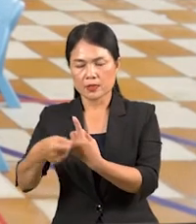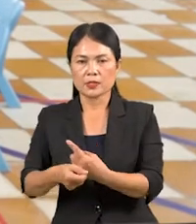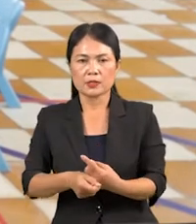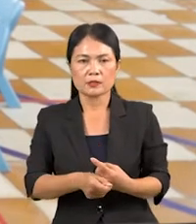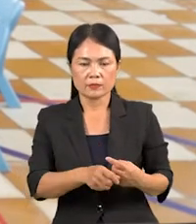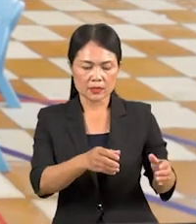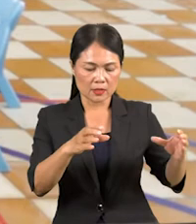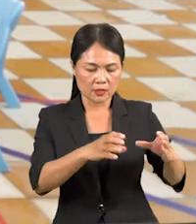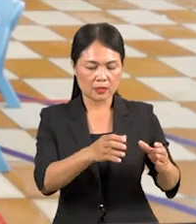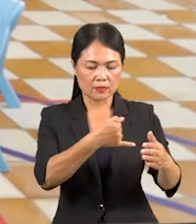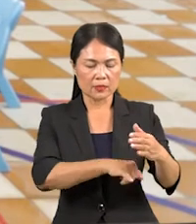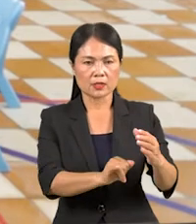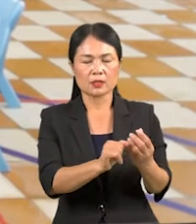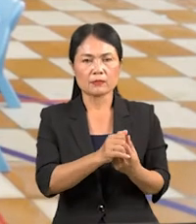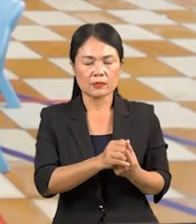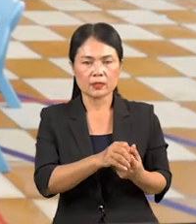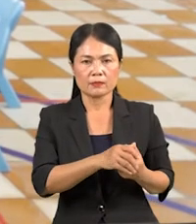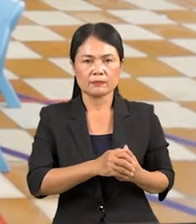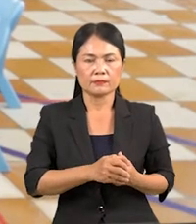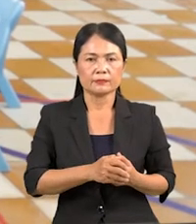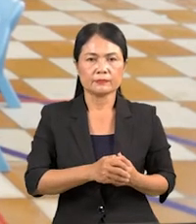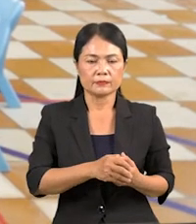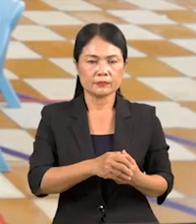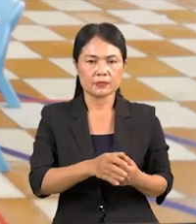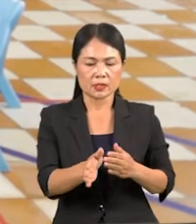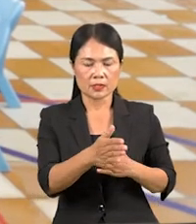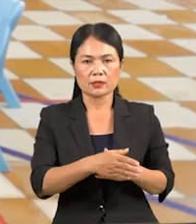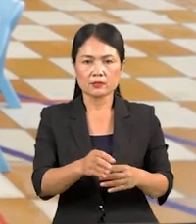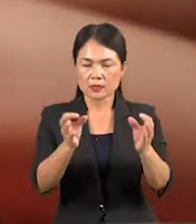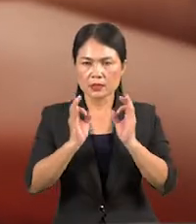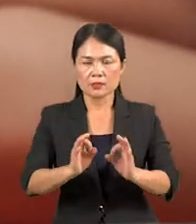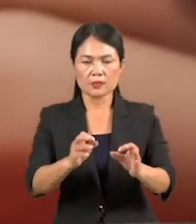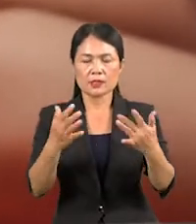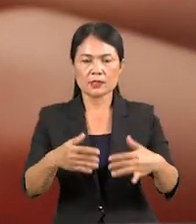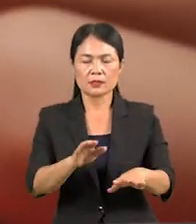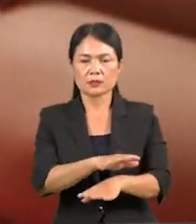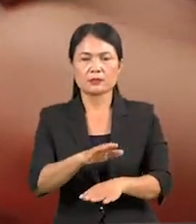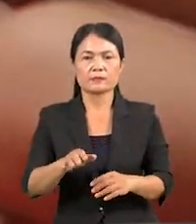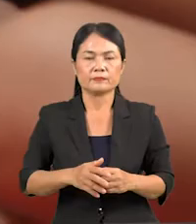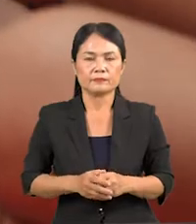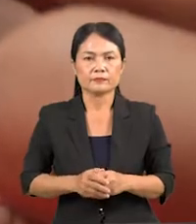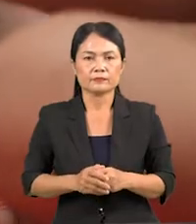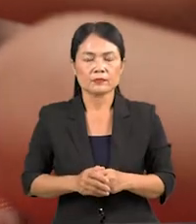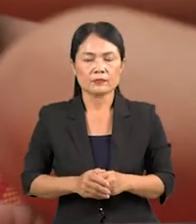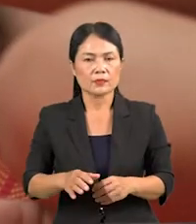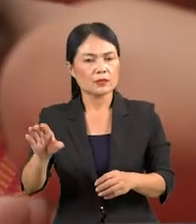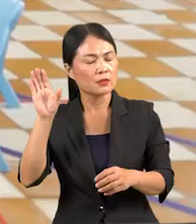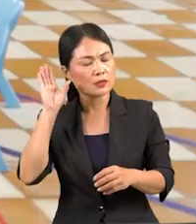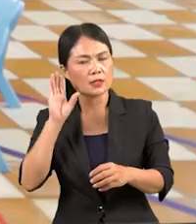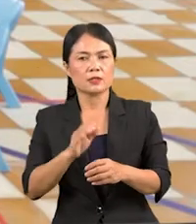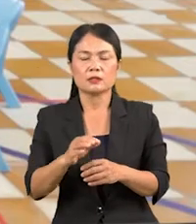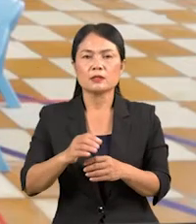ត្រីអត់តោះឥឡូវចាំស្ដាប់ណាត្រៀមខ្លួនឲ្យនៅកូនចាំលឺសូរអ្នក